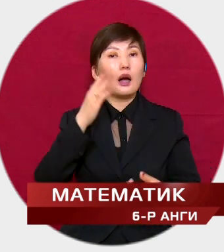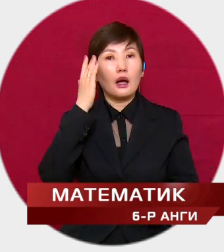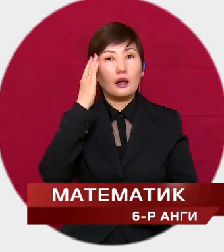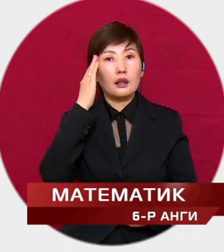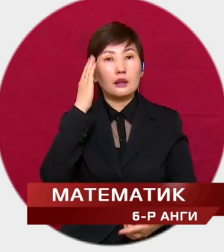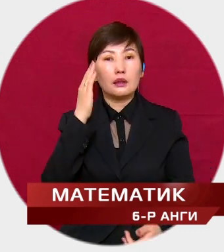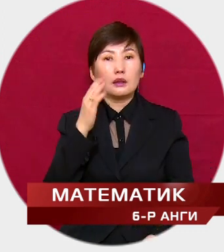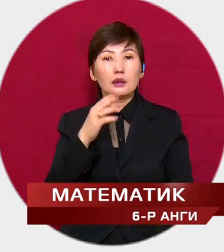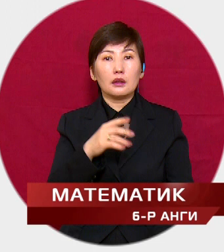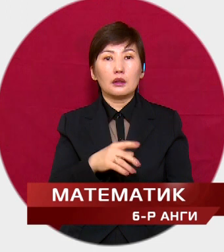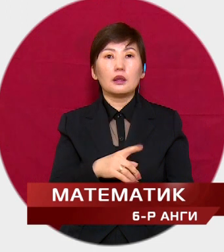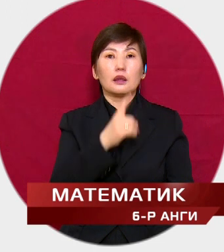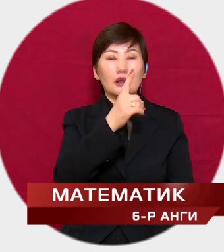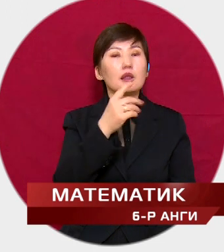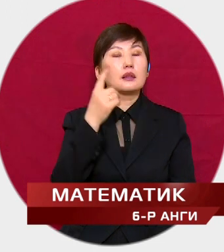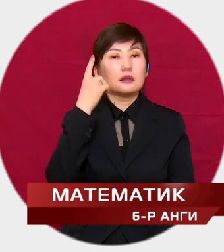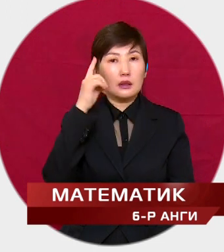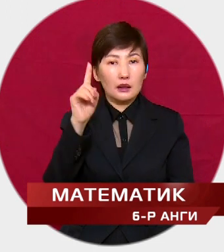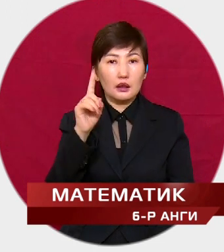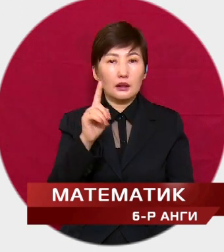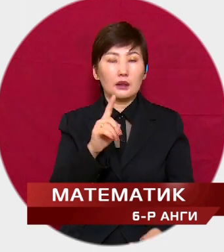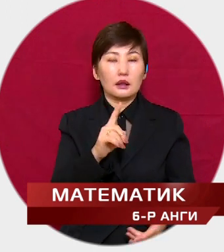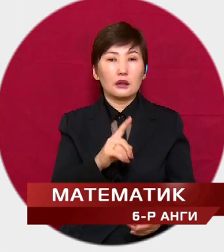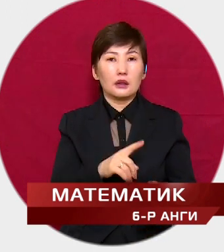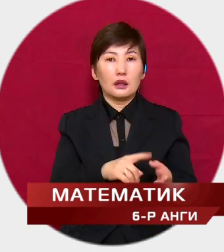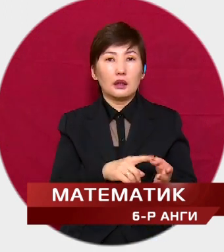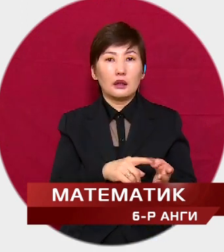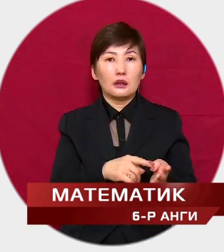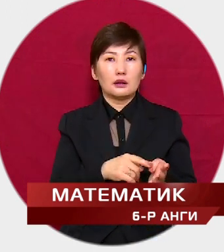1 санал 2 1 2